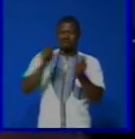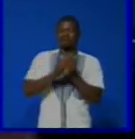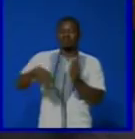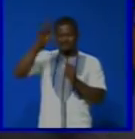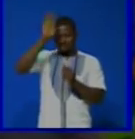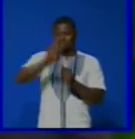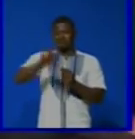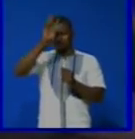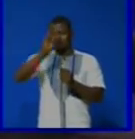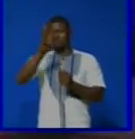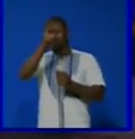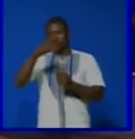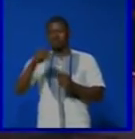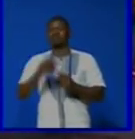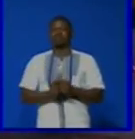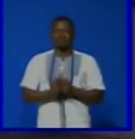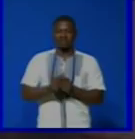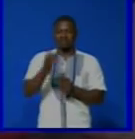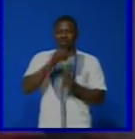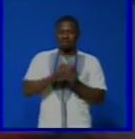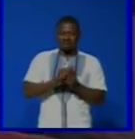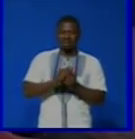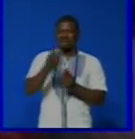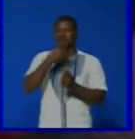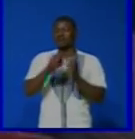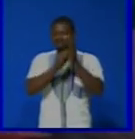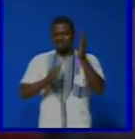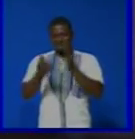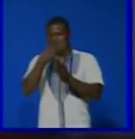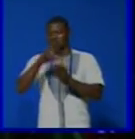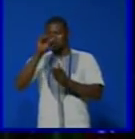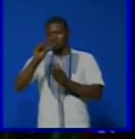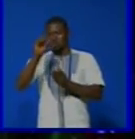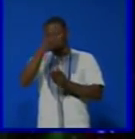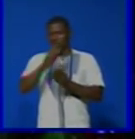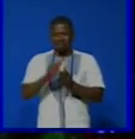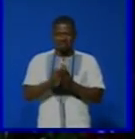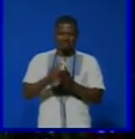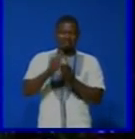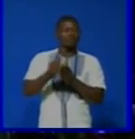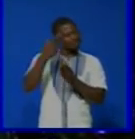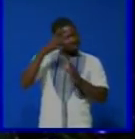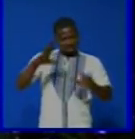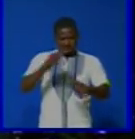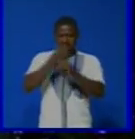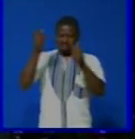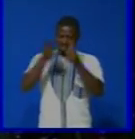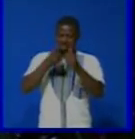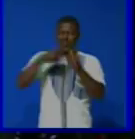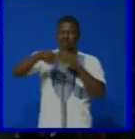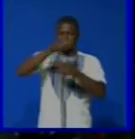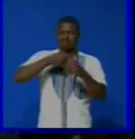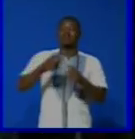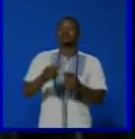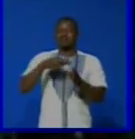voix. Jair Bolsonaro manque donc de peu le coup de force d'une élection dès le premier tour. Des résultats qu'il dénonce dans